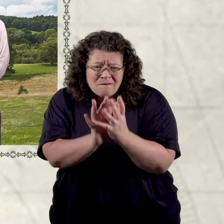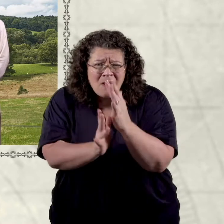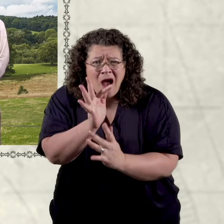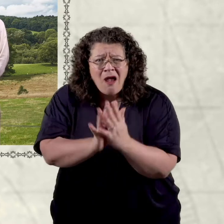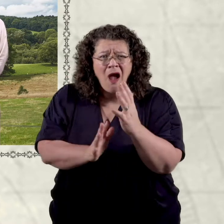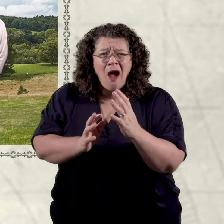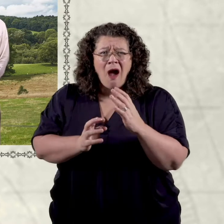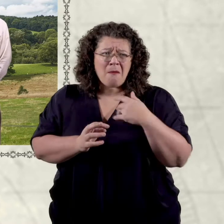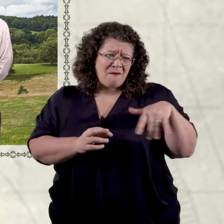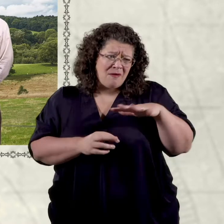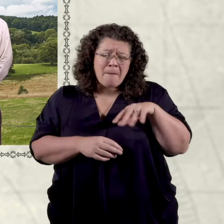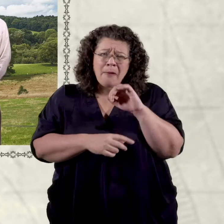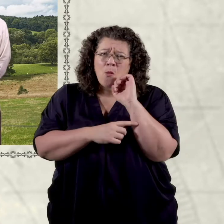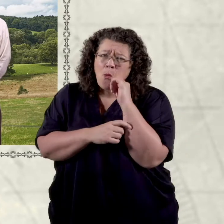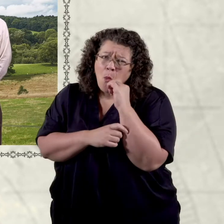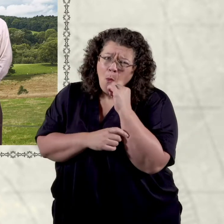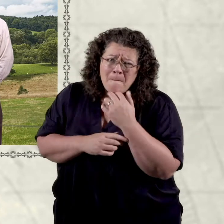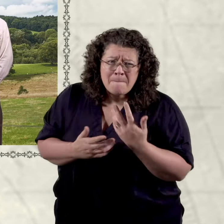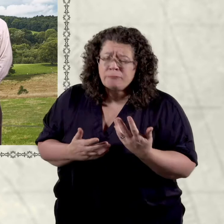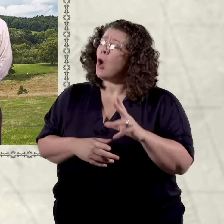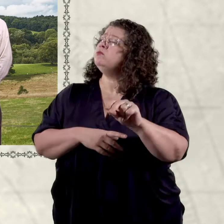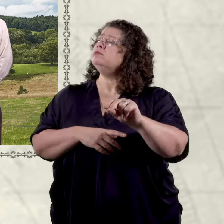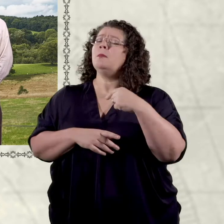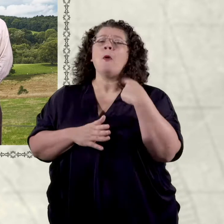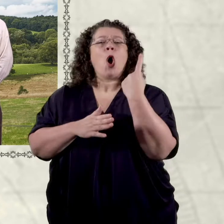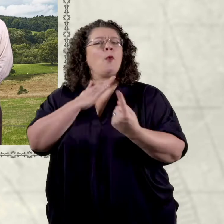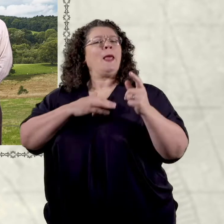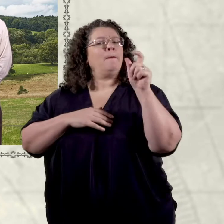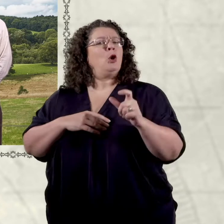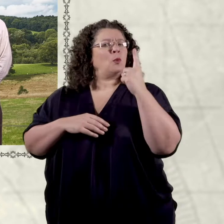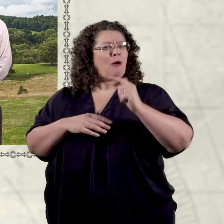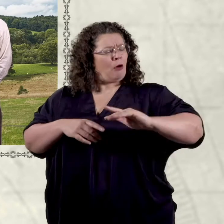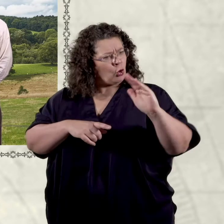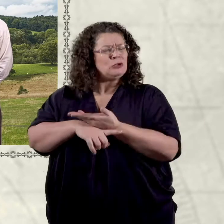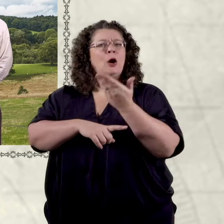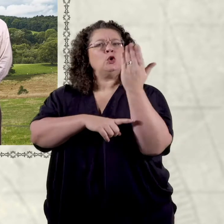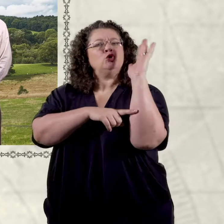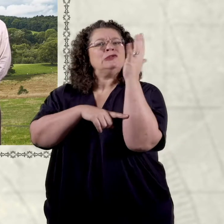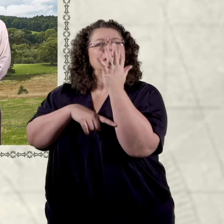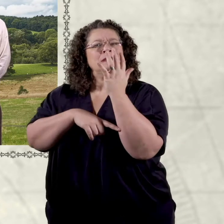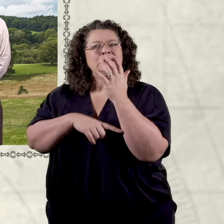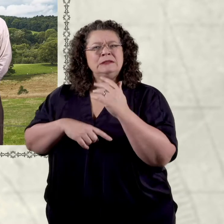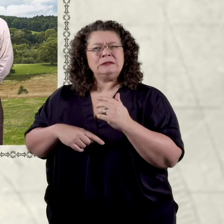at ei gilydd a chadw fy nheulu yn gynnes. Na, dim ond fi sy'n cael torri'r coed ar y tir.